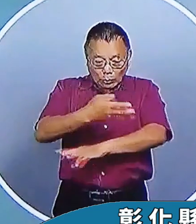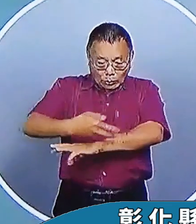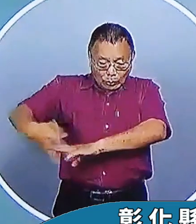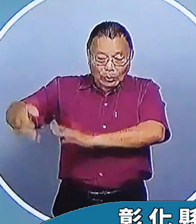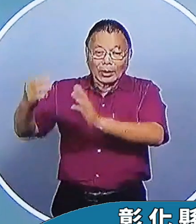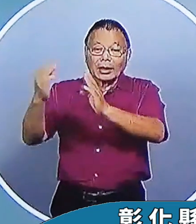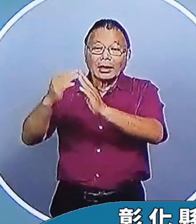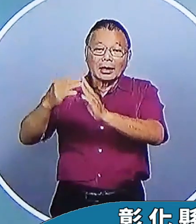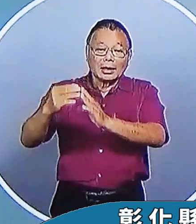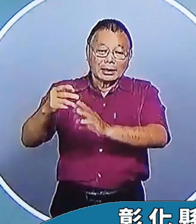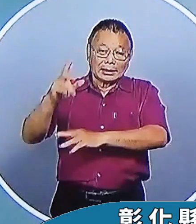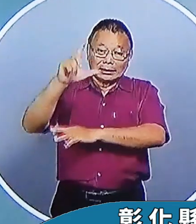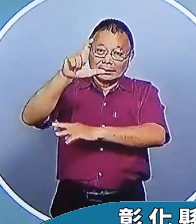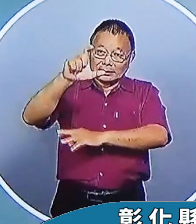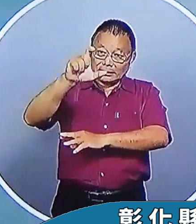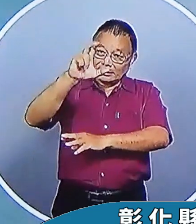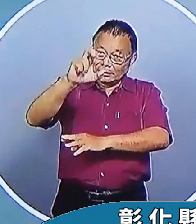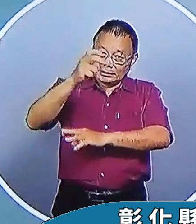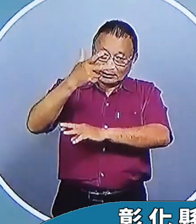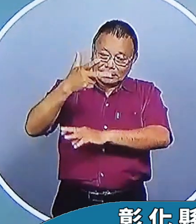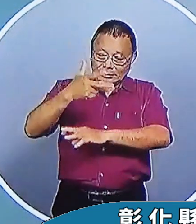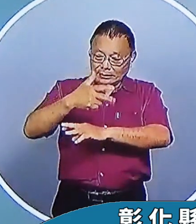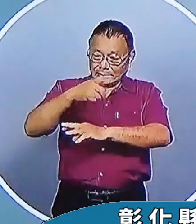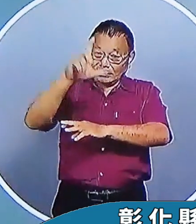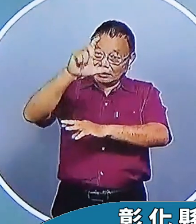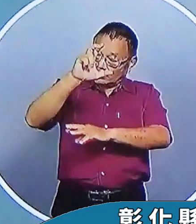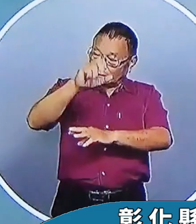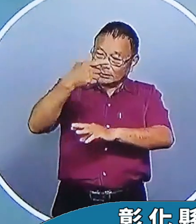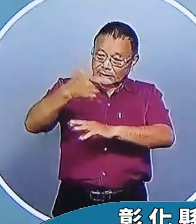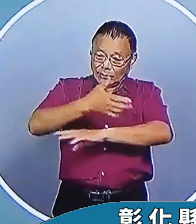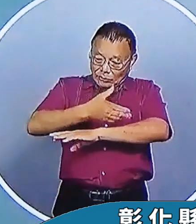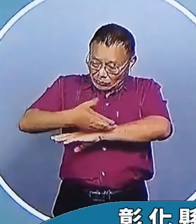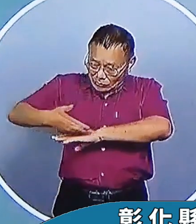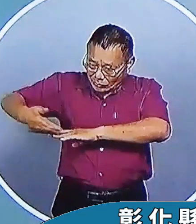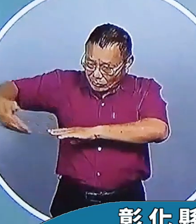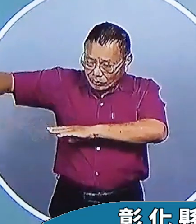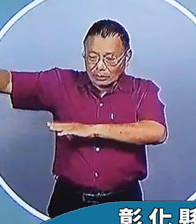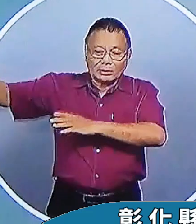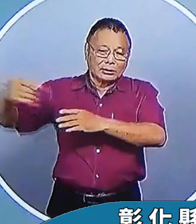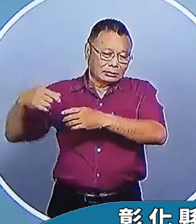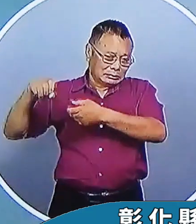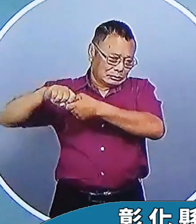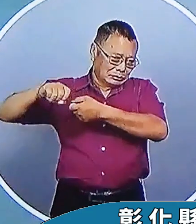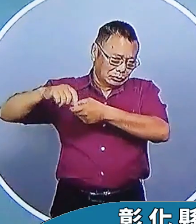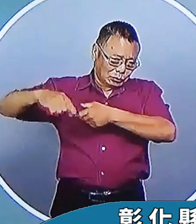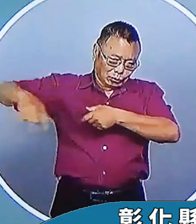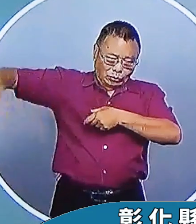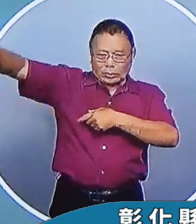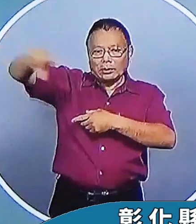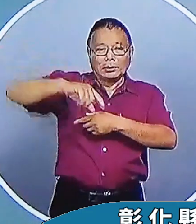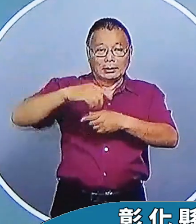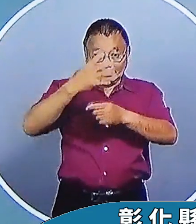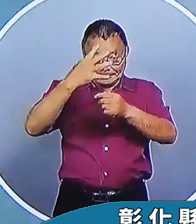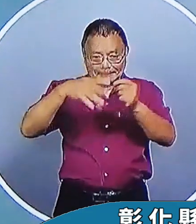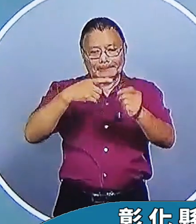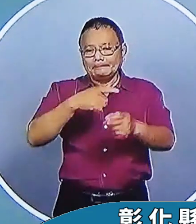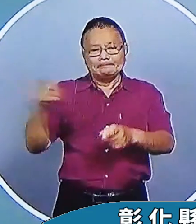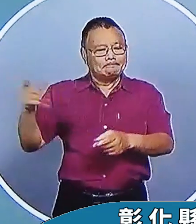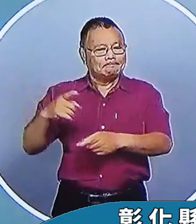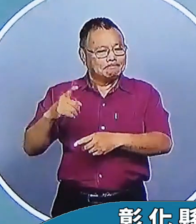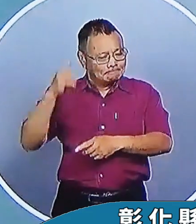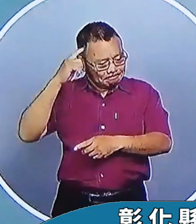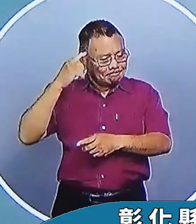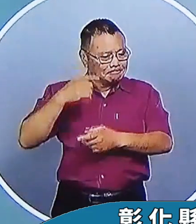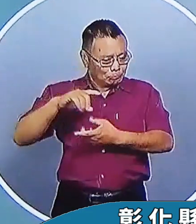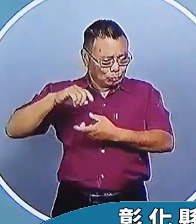有我们台76线的延伸向西的延伸。啊，这拢是秀峰哦，临来一四年内底，我会积